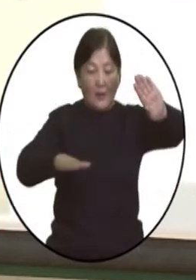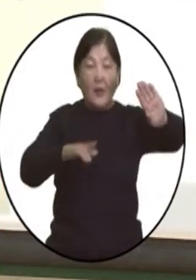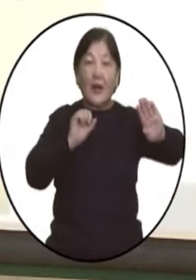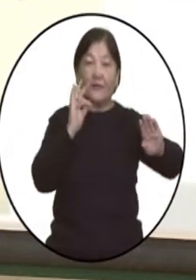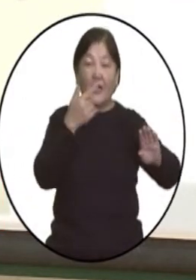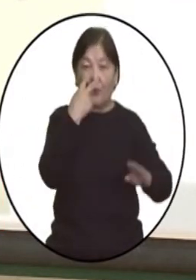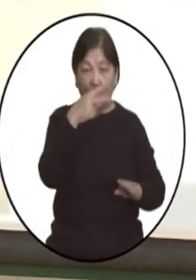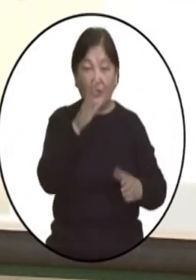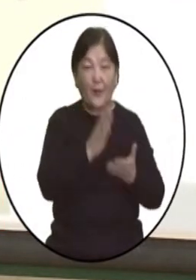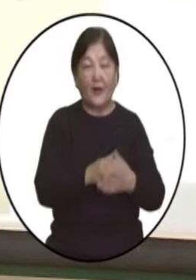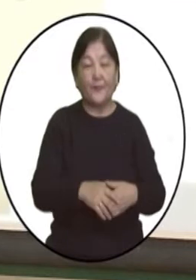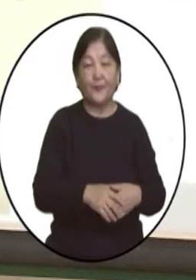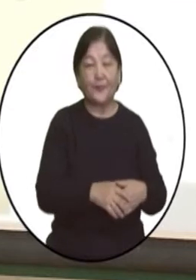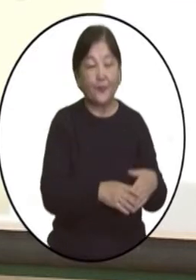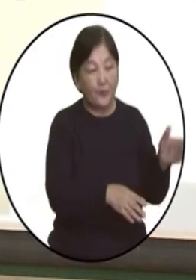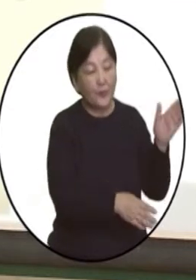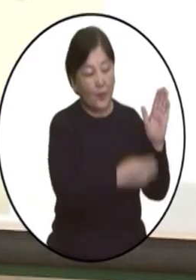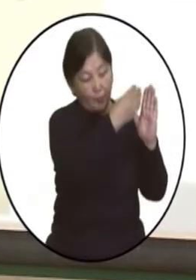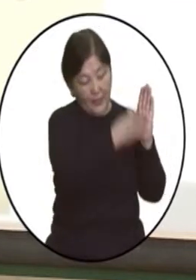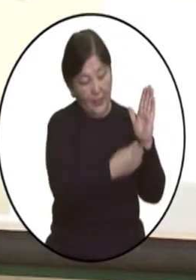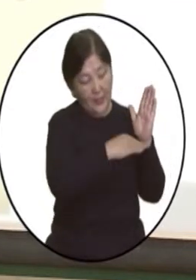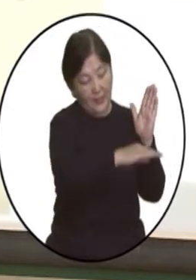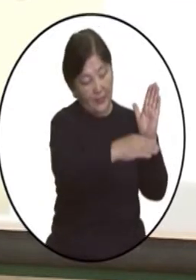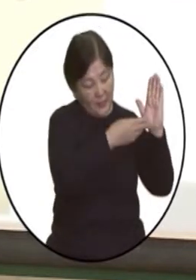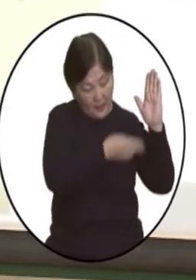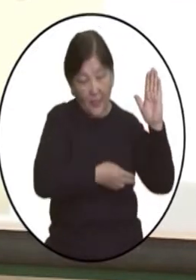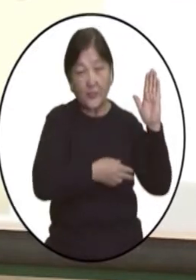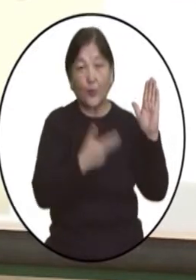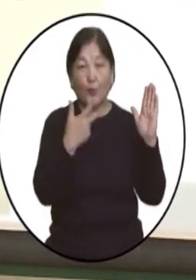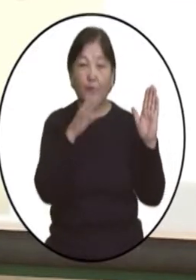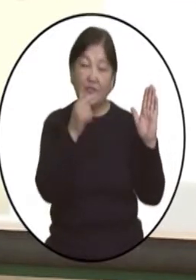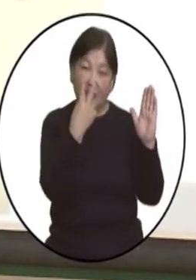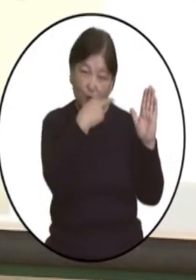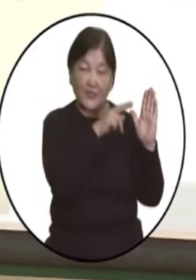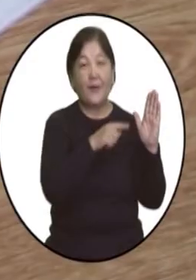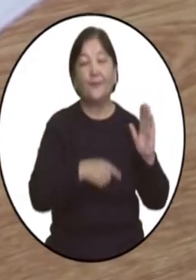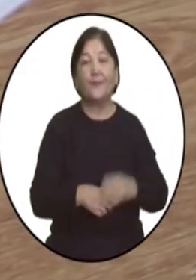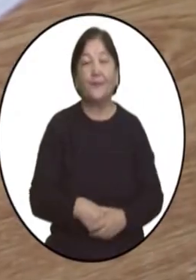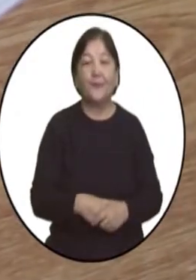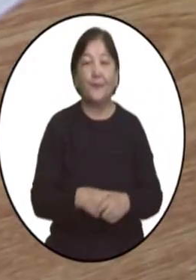нар окторгод байгаа А цэгийн координатыг байгуулгах талаар авч үзье.